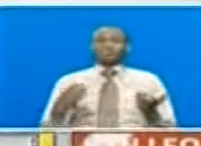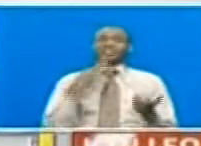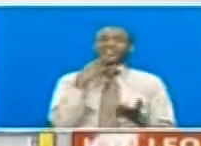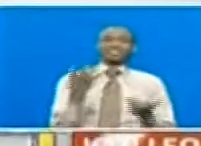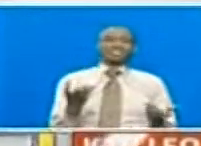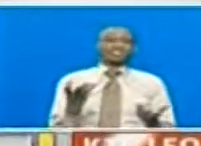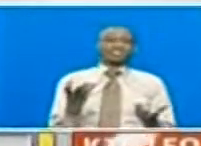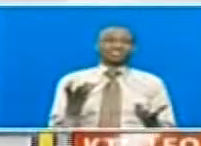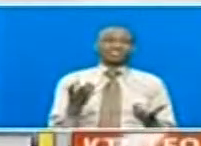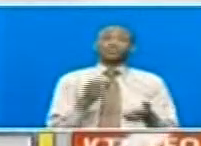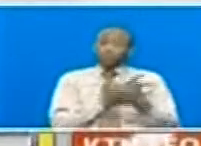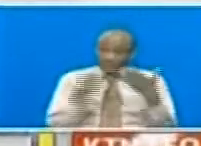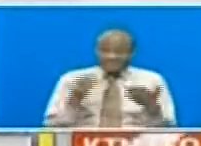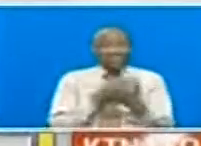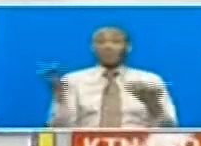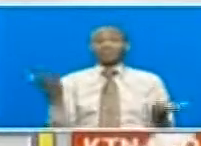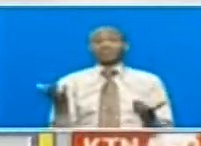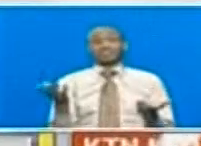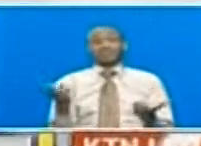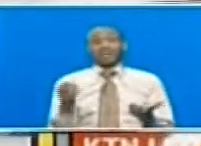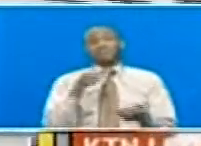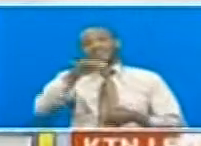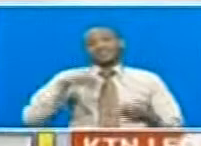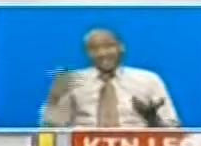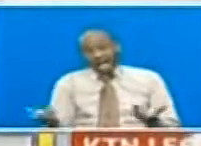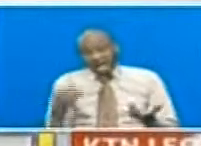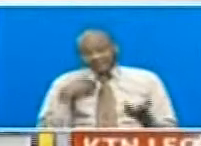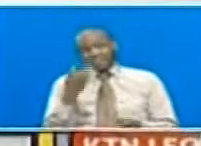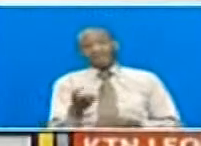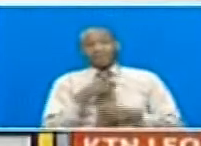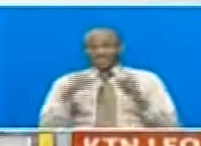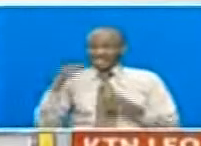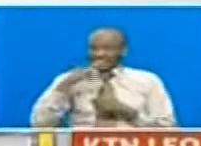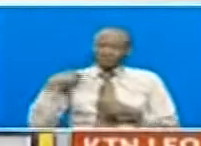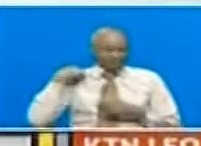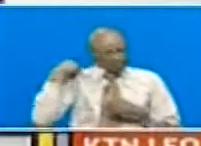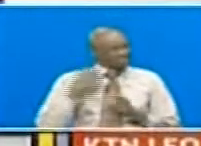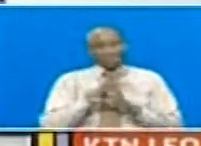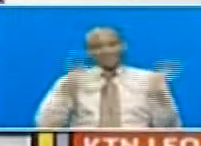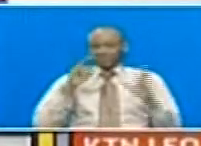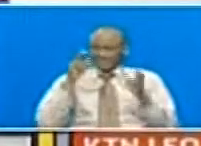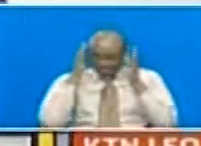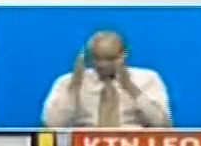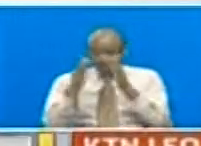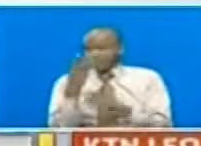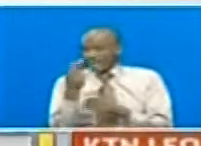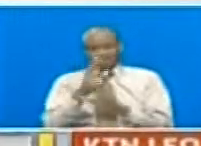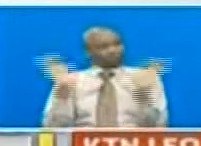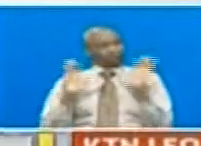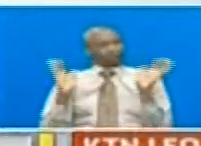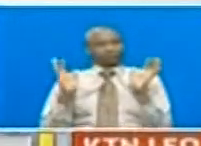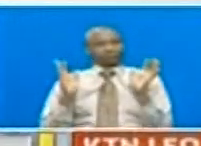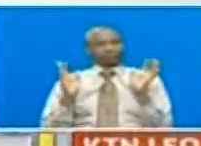Rehearsal yake ni karibu wiki mbili, wiki tatu. Bus fare, nini. Lakini tulijitolea kisawa